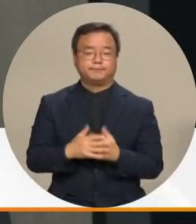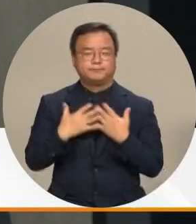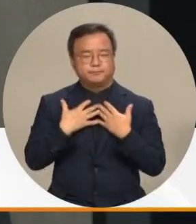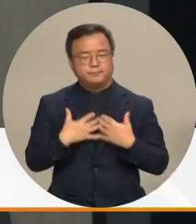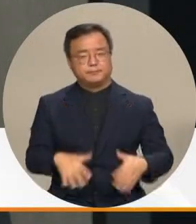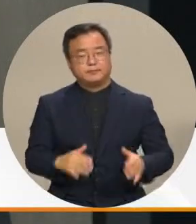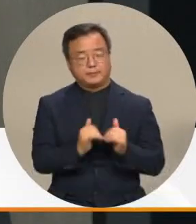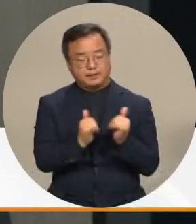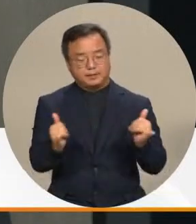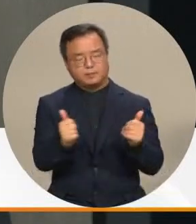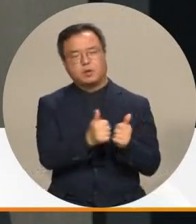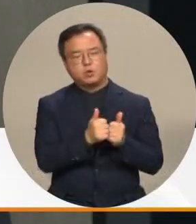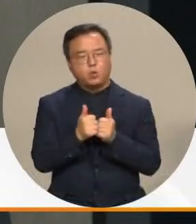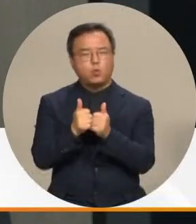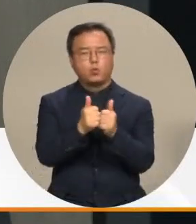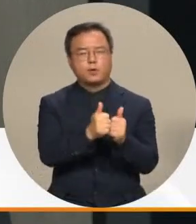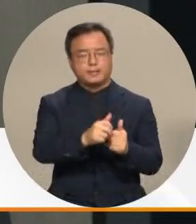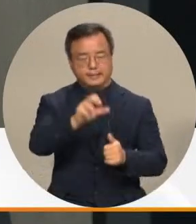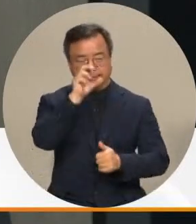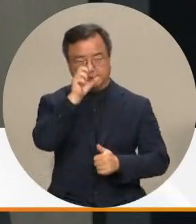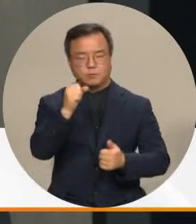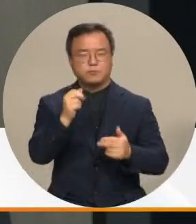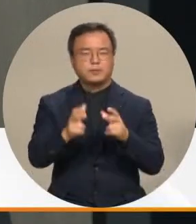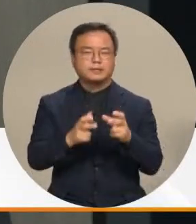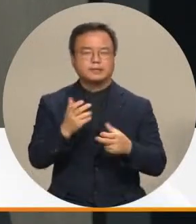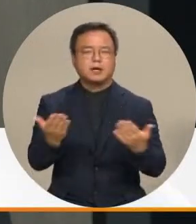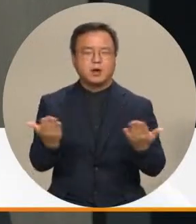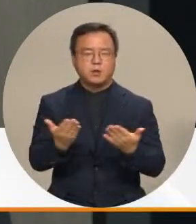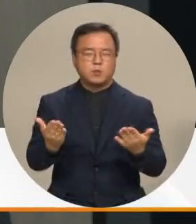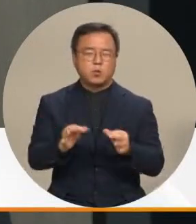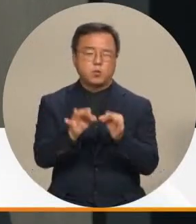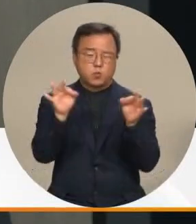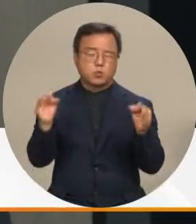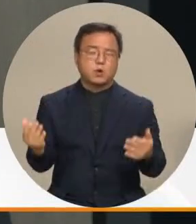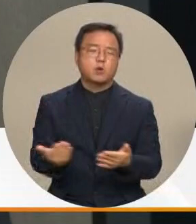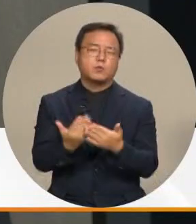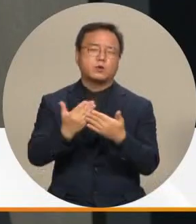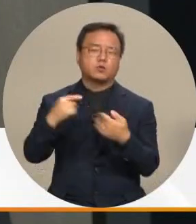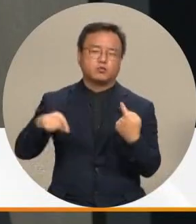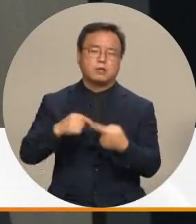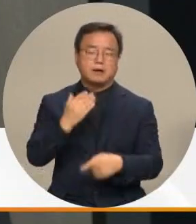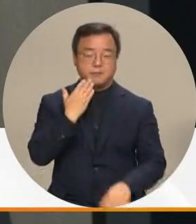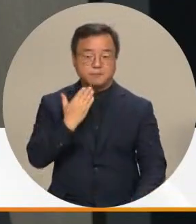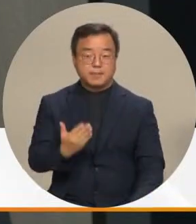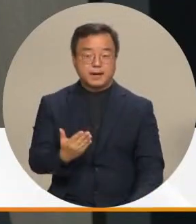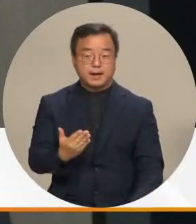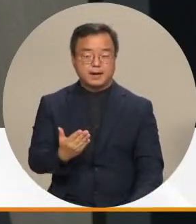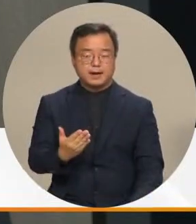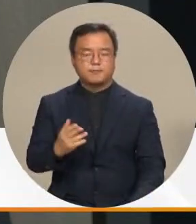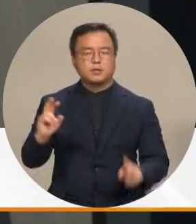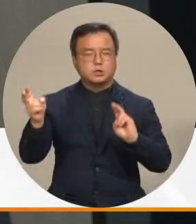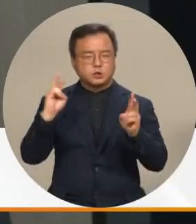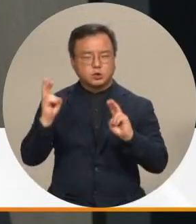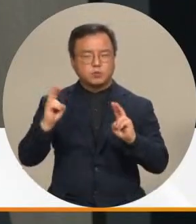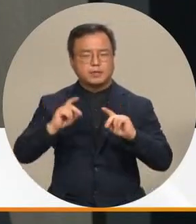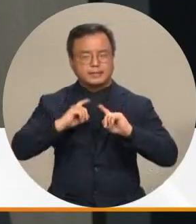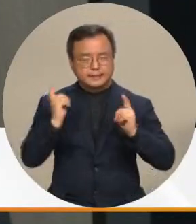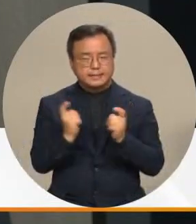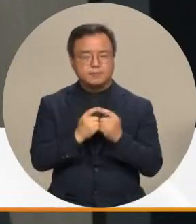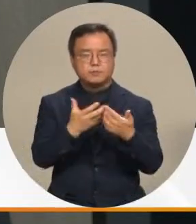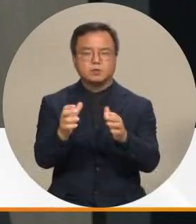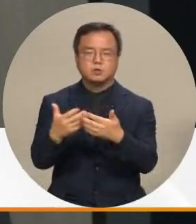약자와의 동행이란 선한 사업이 오랫동안 잘 운영 발전되어질 수 있도록 여러 기업과 개인 기관들의